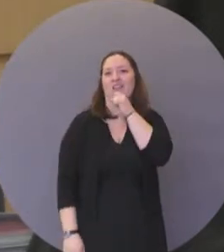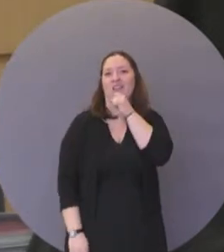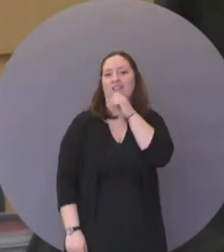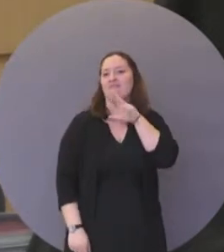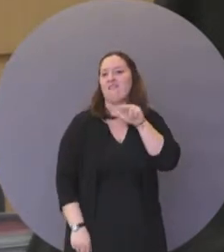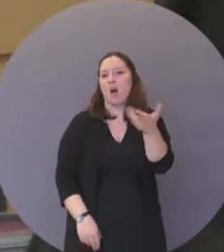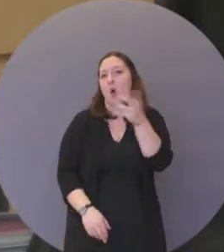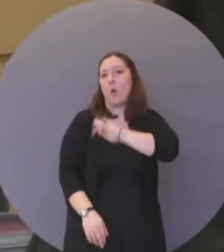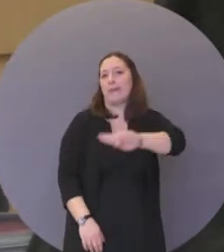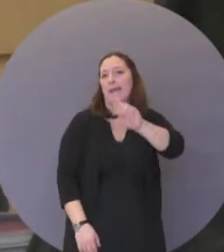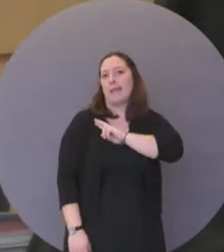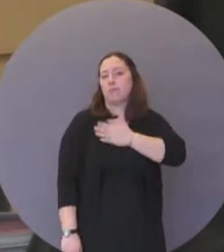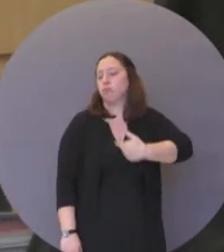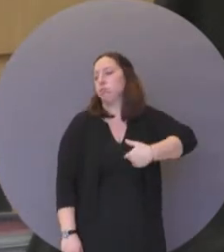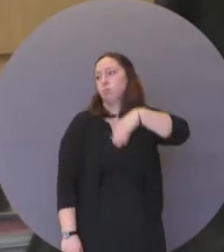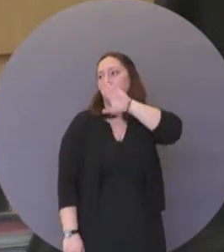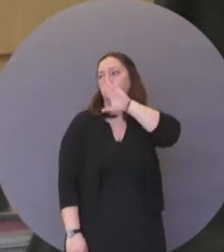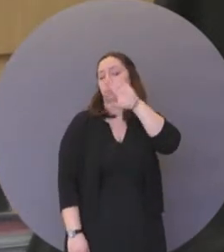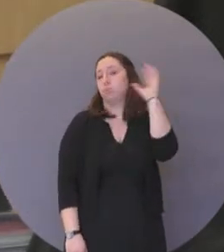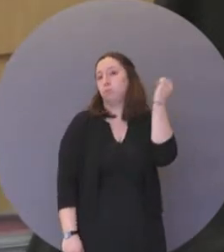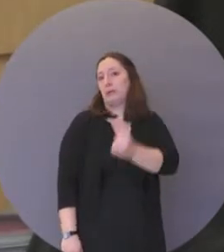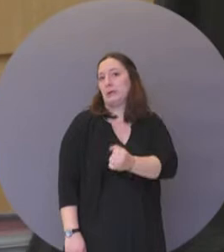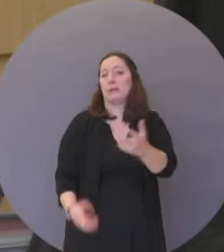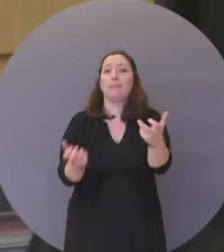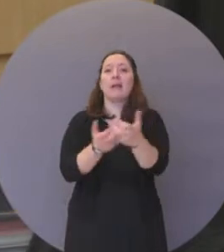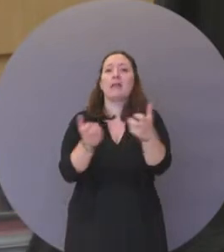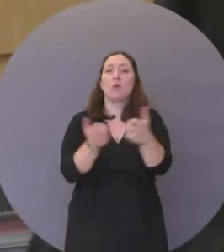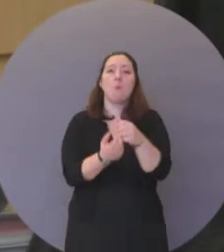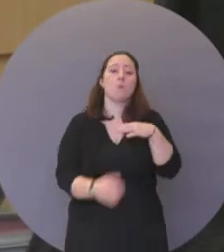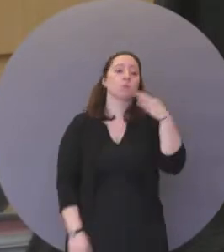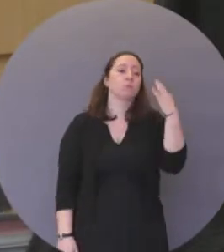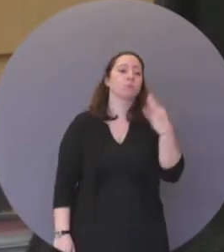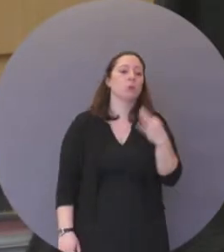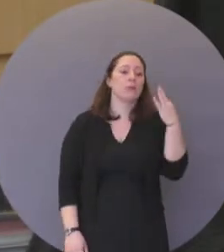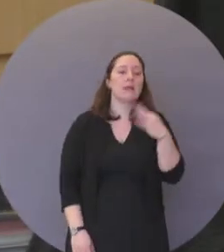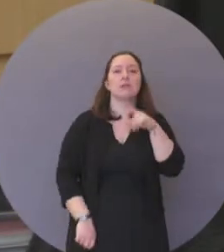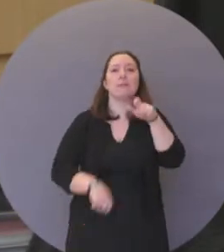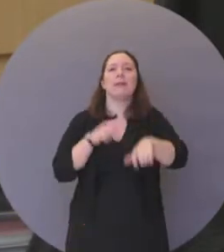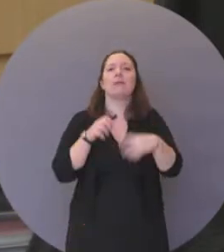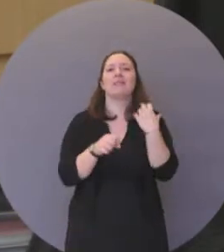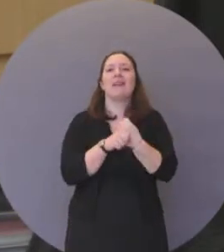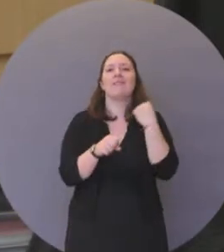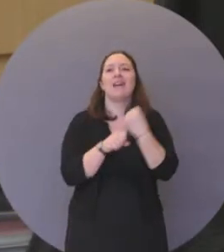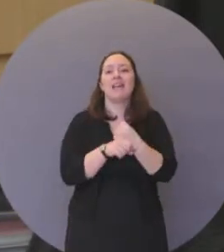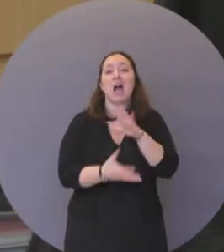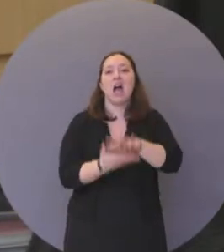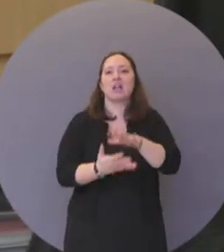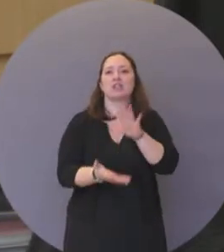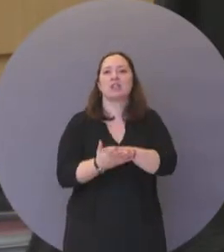l'équation est assez simple prenons le taux d'emploi de des 55 ans et plus aujourd'hui